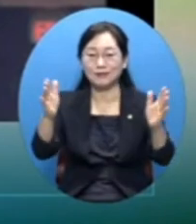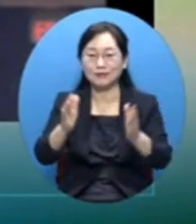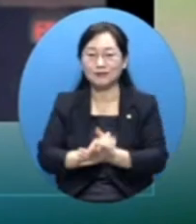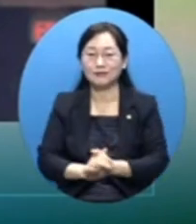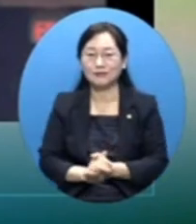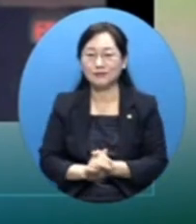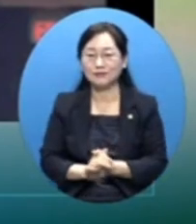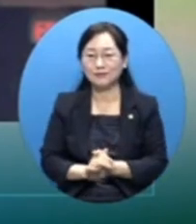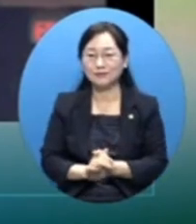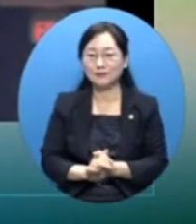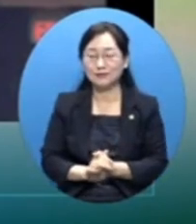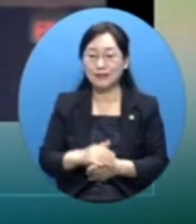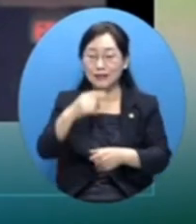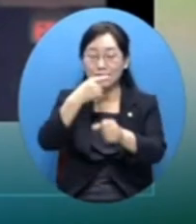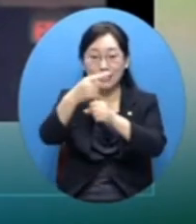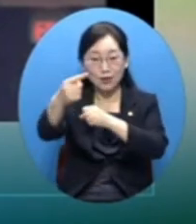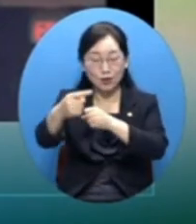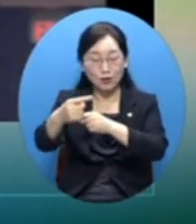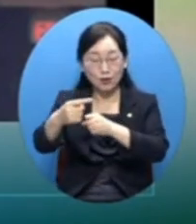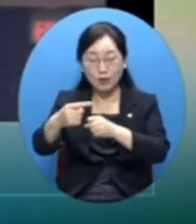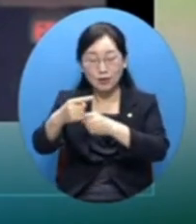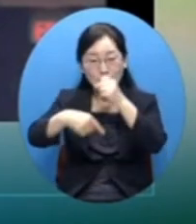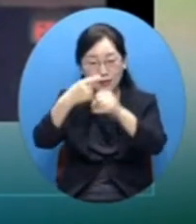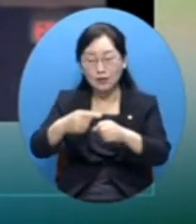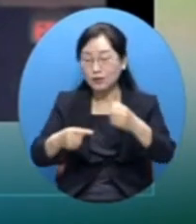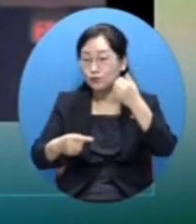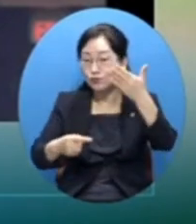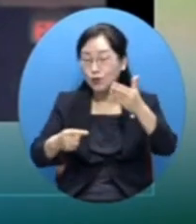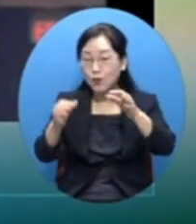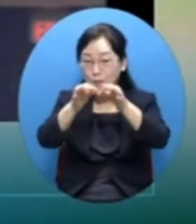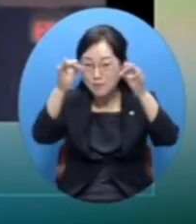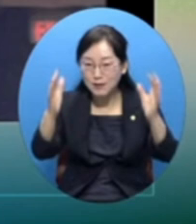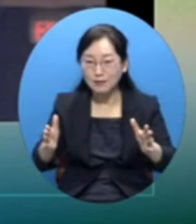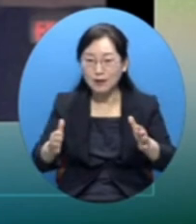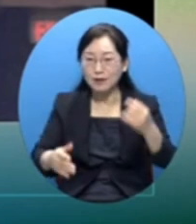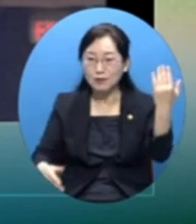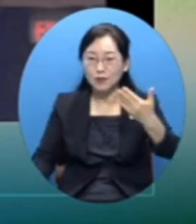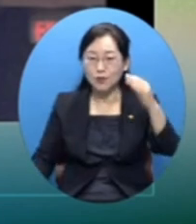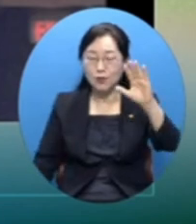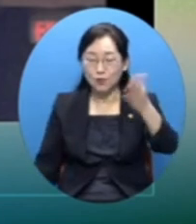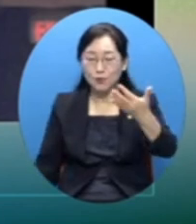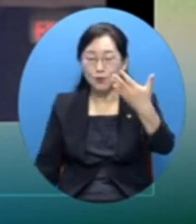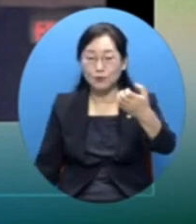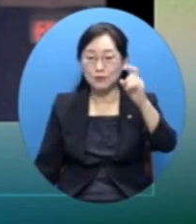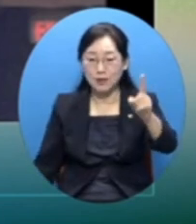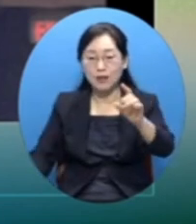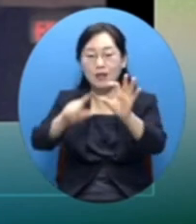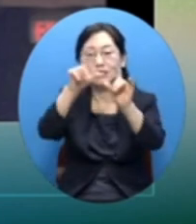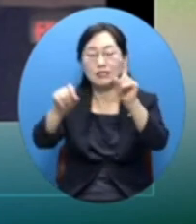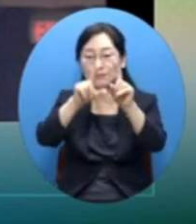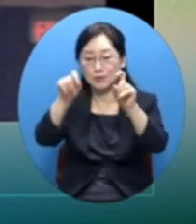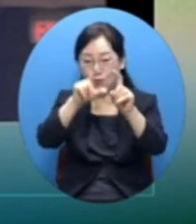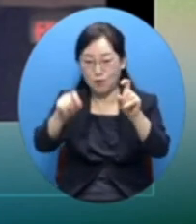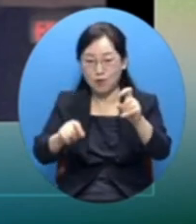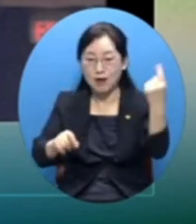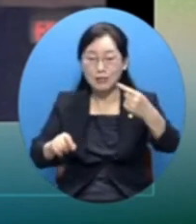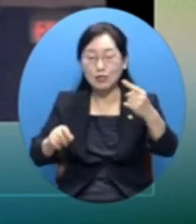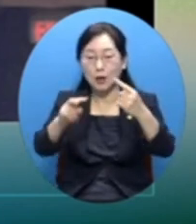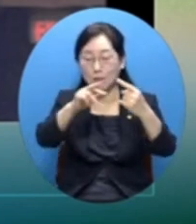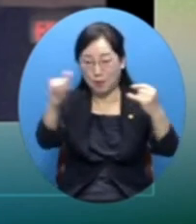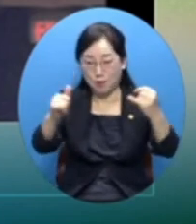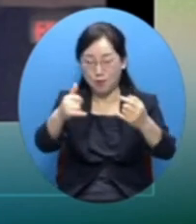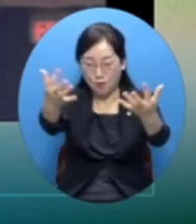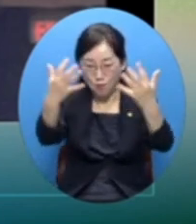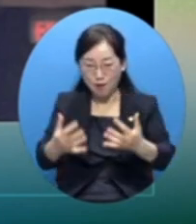시작해서 1년 9개월 만에 1991년 11월 달에 1천명을 수용하는 교회를 짓게 되었고